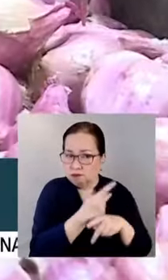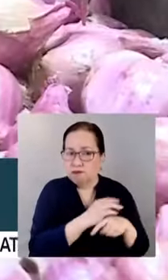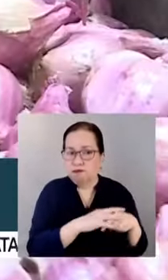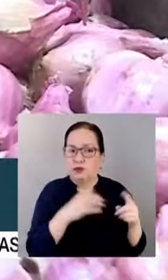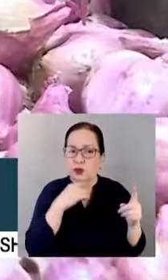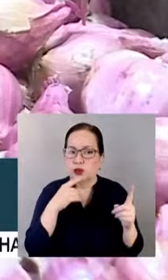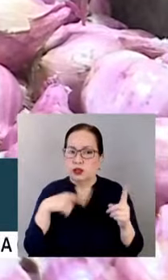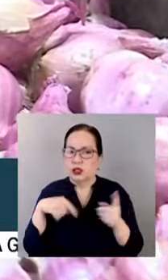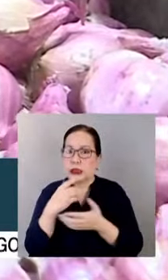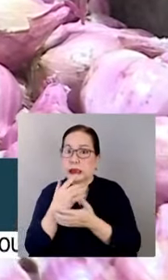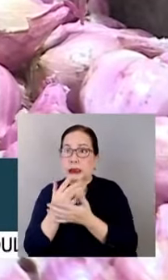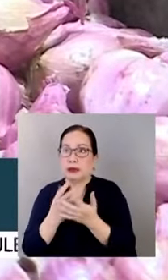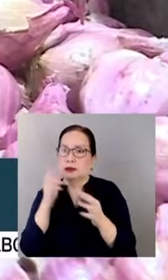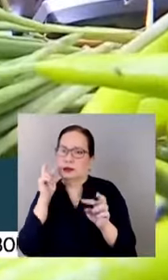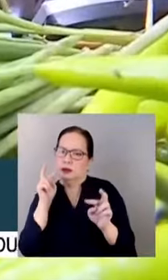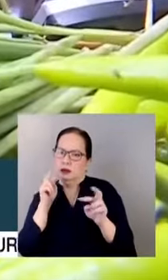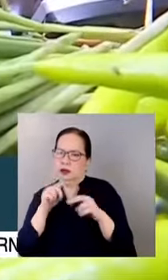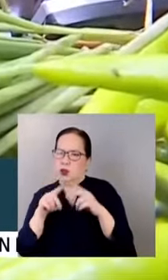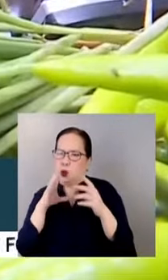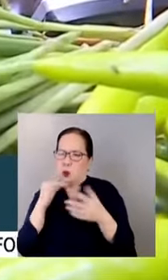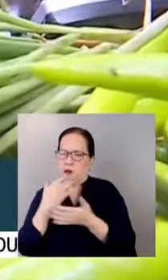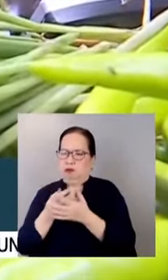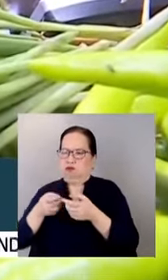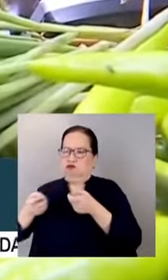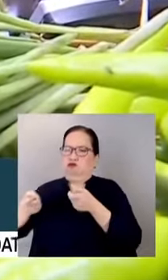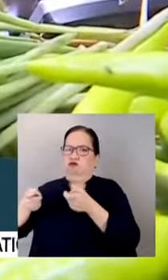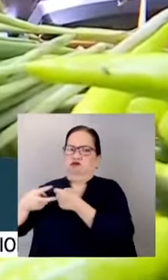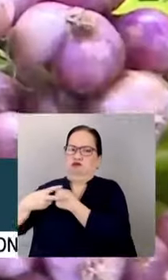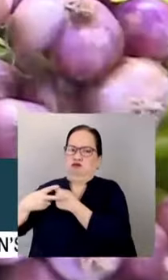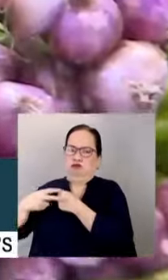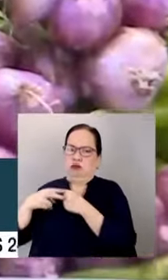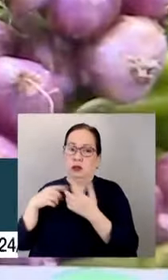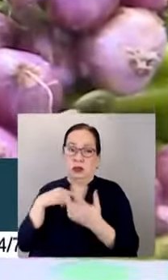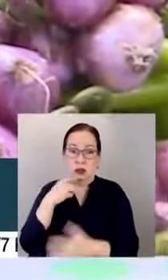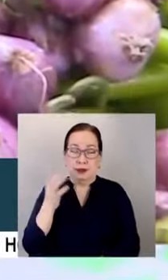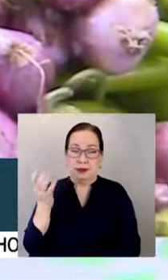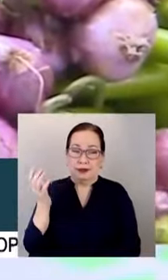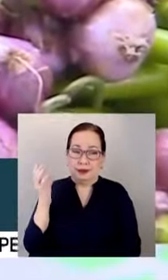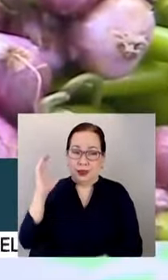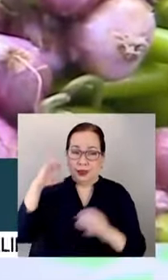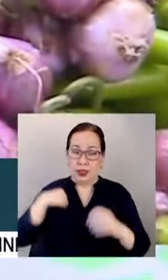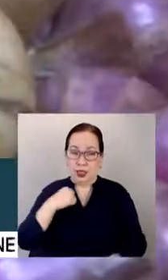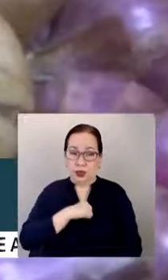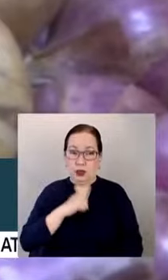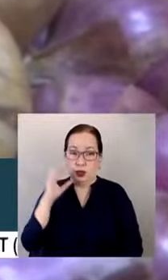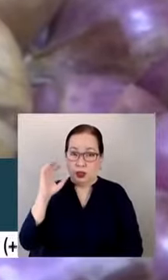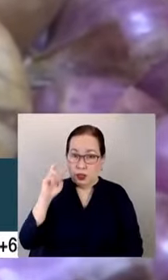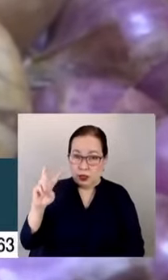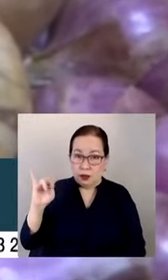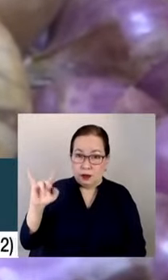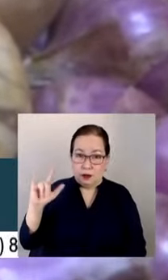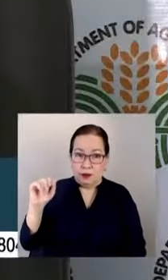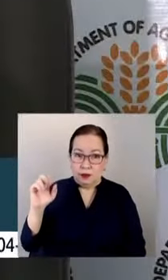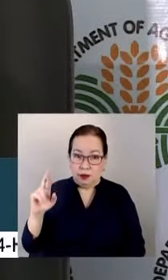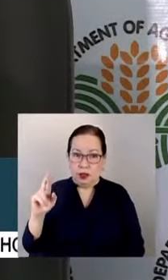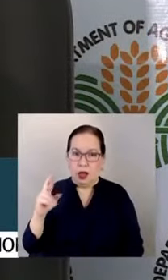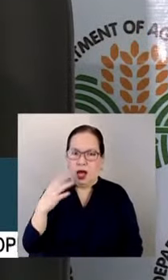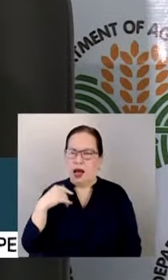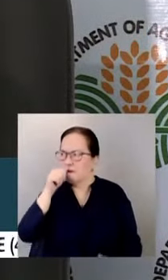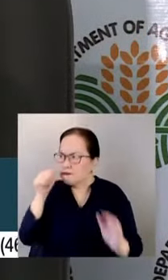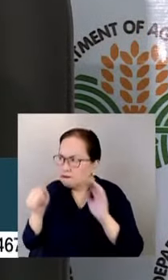supposedly manipulating the prices of onions brought up by Senator Cynthia Villar, aside from the persistent issue of smuggling.